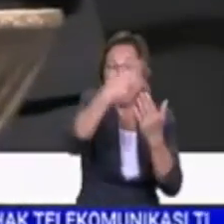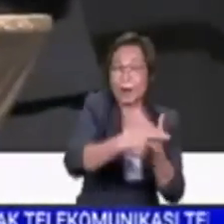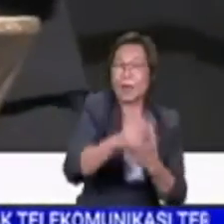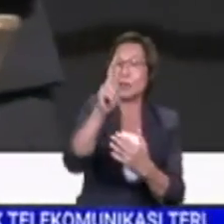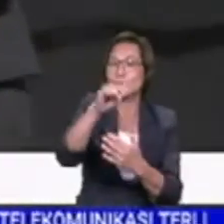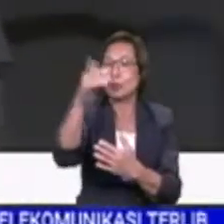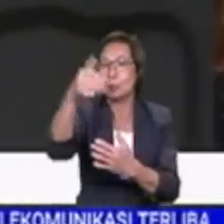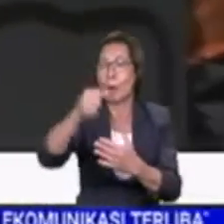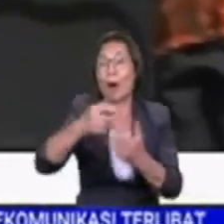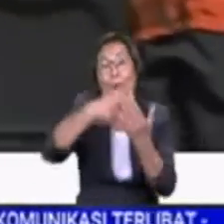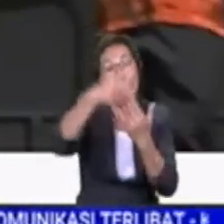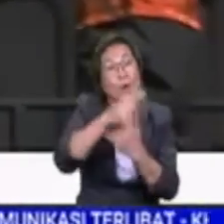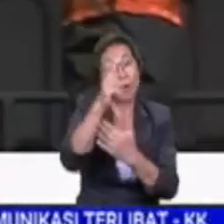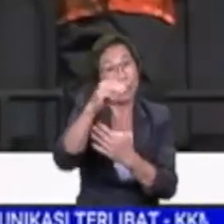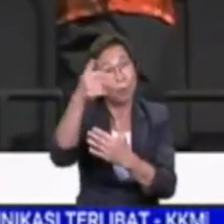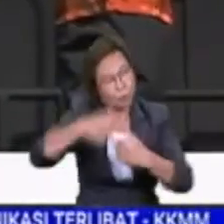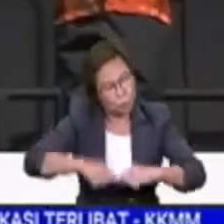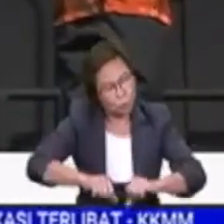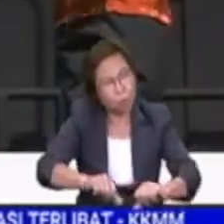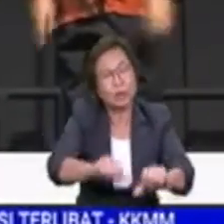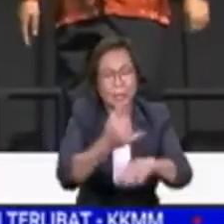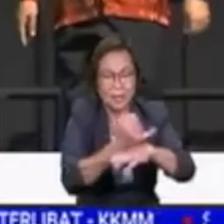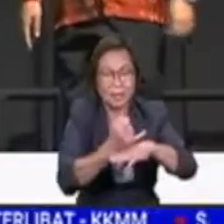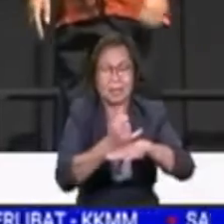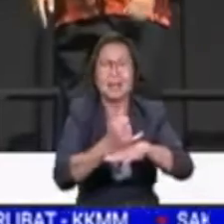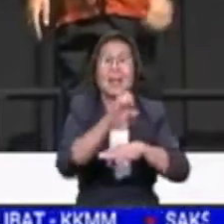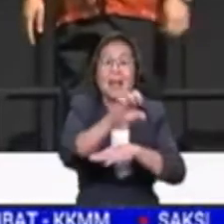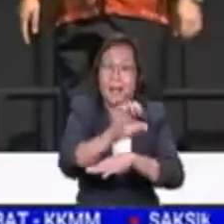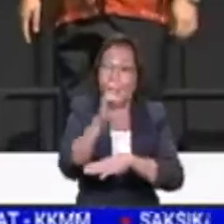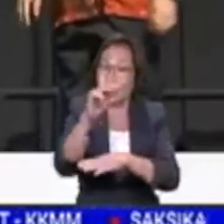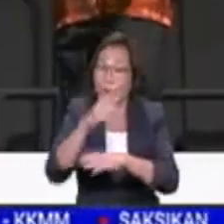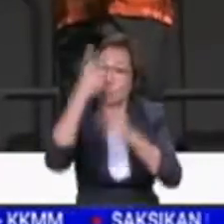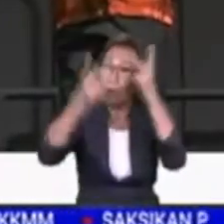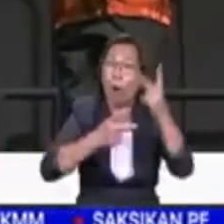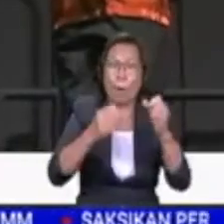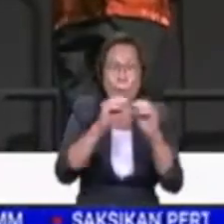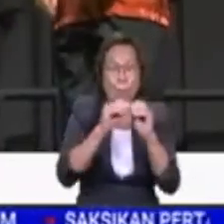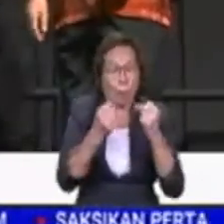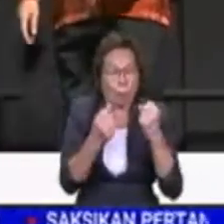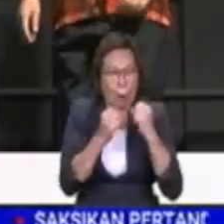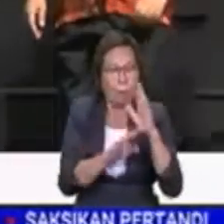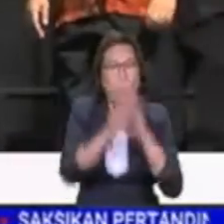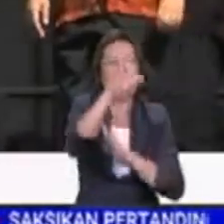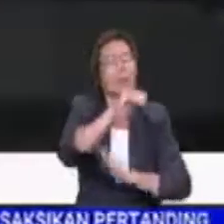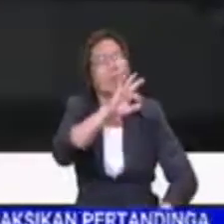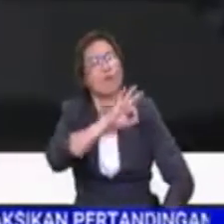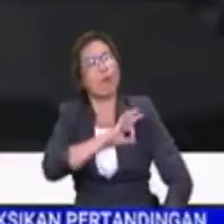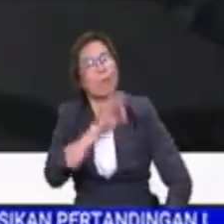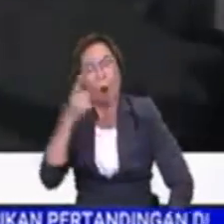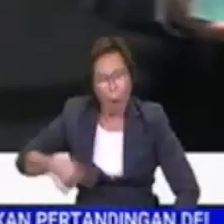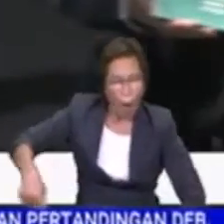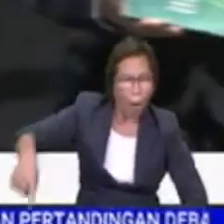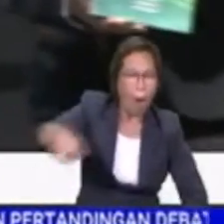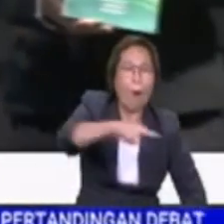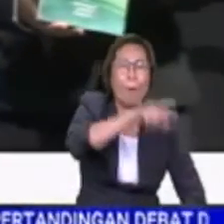ini akan diteruskan agar satu industri ekopelancongan yang lebih mampan dapat dibangunkan sekaligus memberi manfaat kepada semua